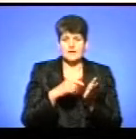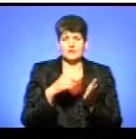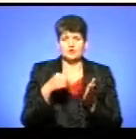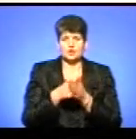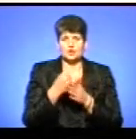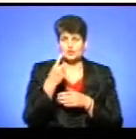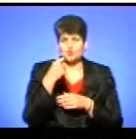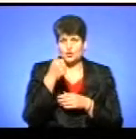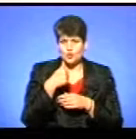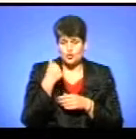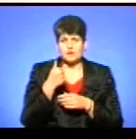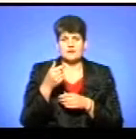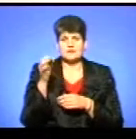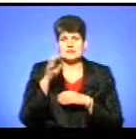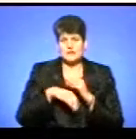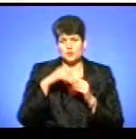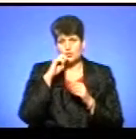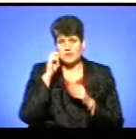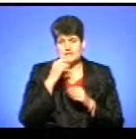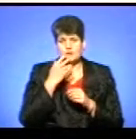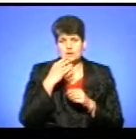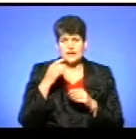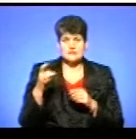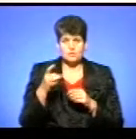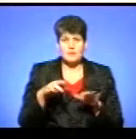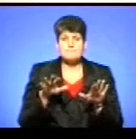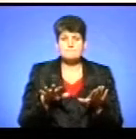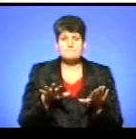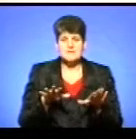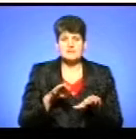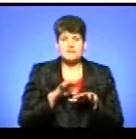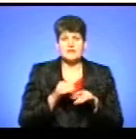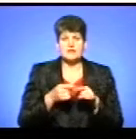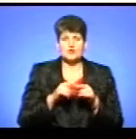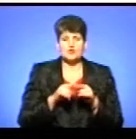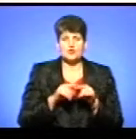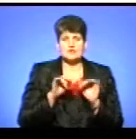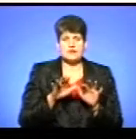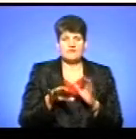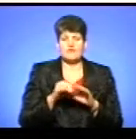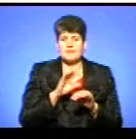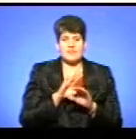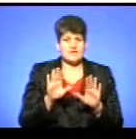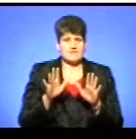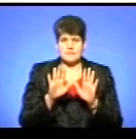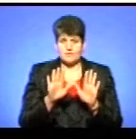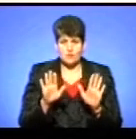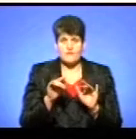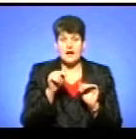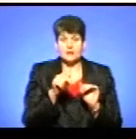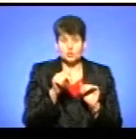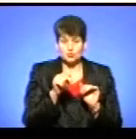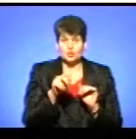100-річчя Західноукраїнської Народної Республіки. Місце проведення цього заходу обрали не випадково, адже саме тут